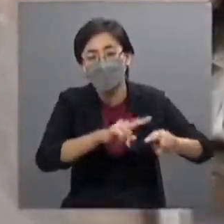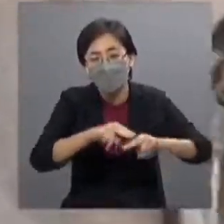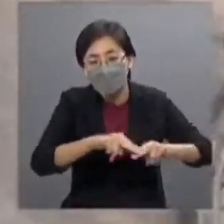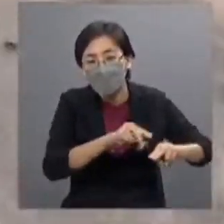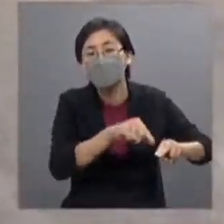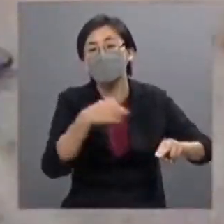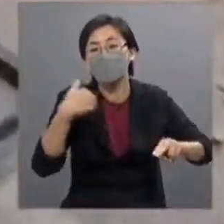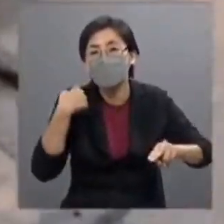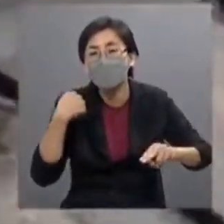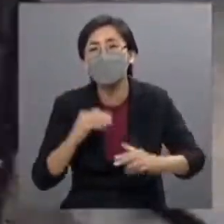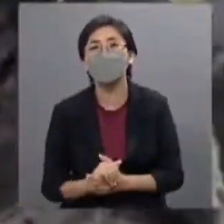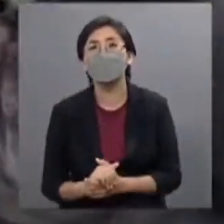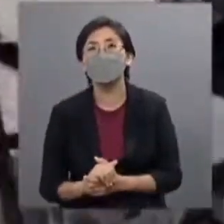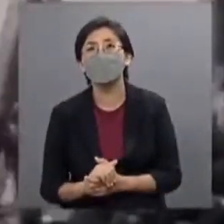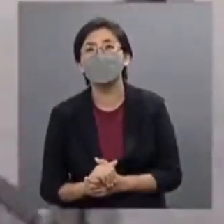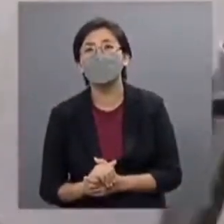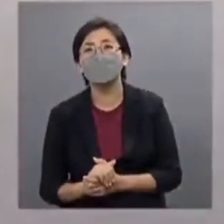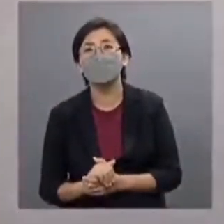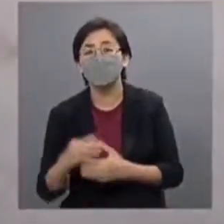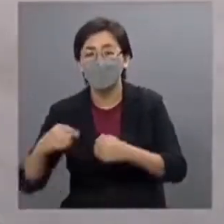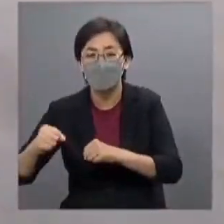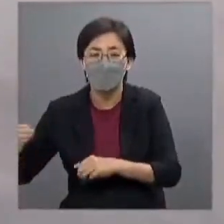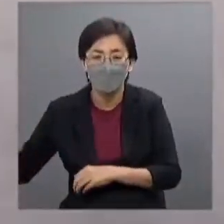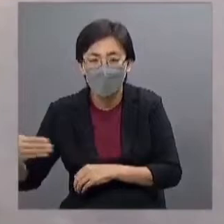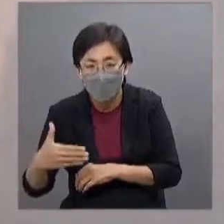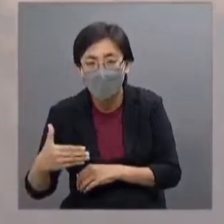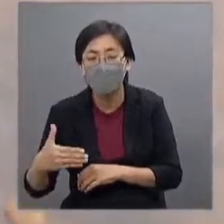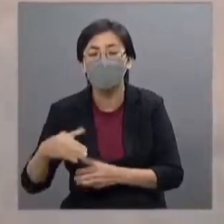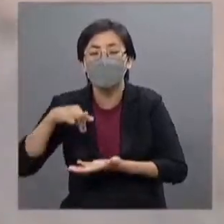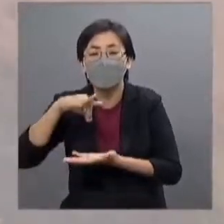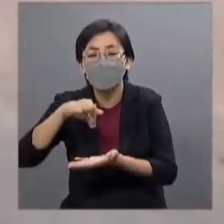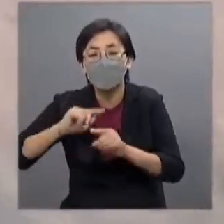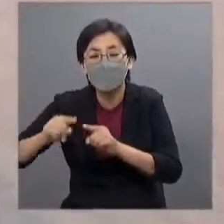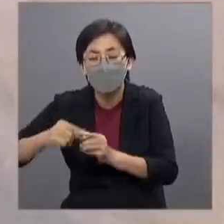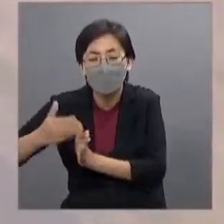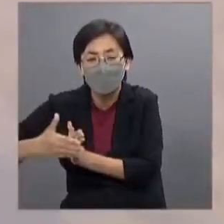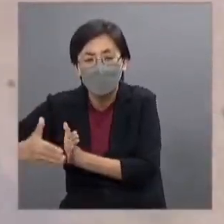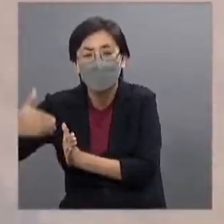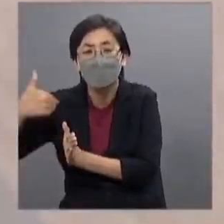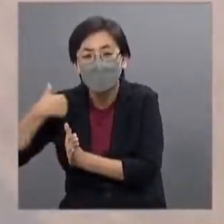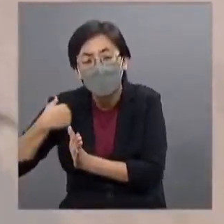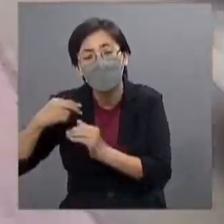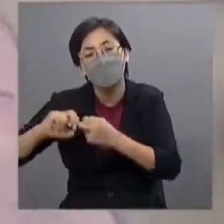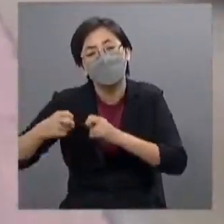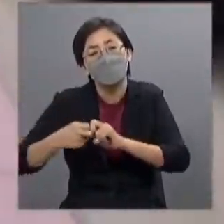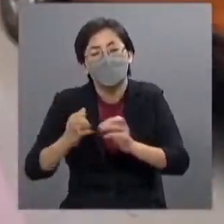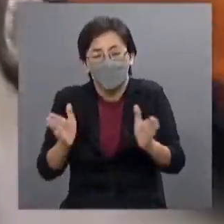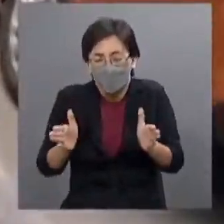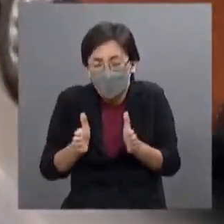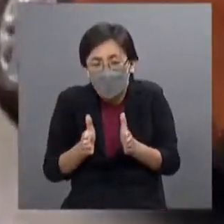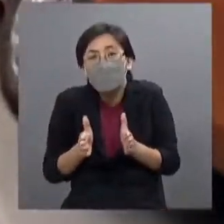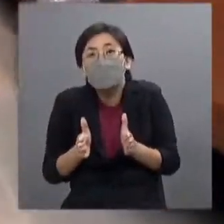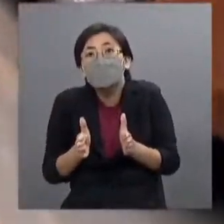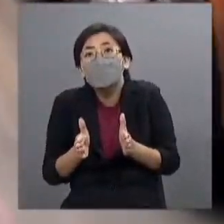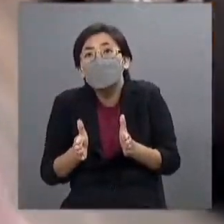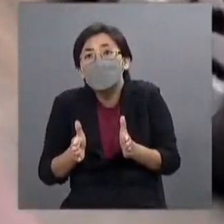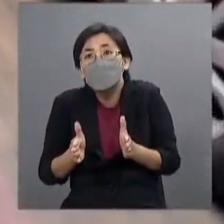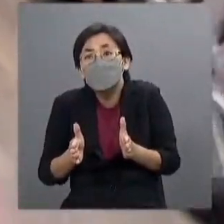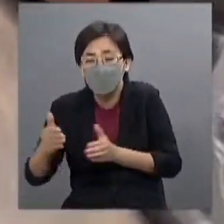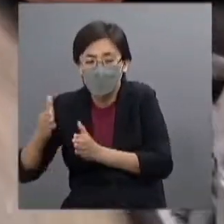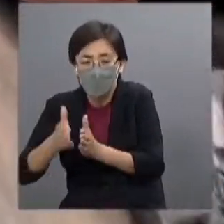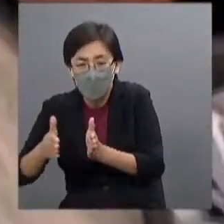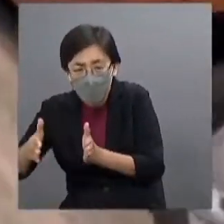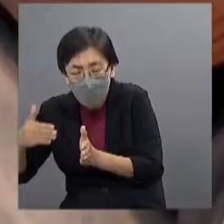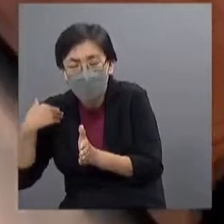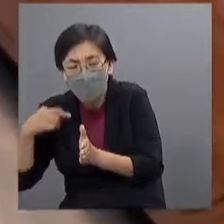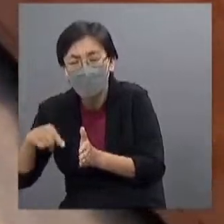การขนส่งสินค้าของบรรดาร้านขายของต่างๆที่อยู่กันริมทางเท้าที่มีอาคารติดกับทางเท้าด้วยสิ่งเหล่านี้ก็ยังไม่มีข้อ